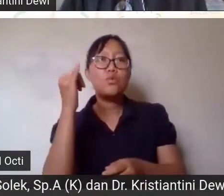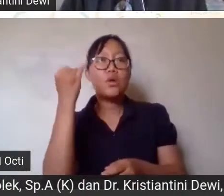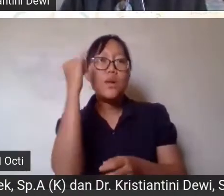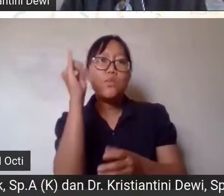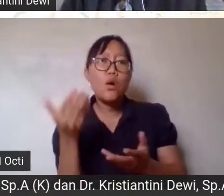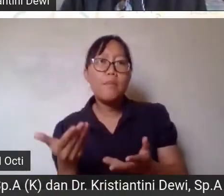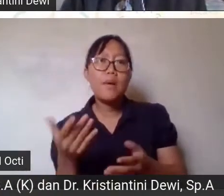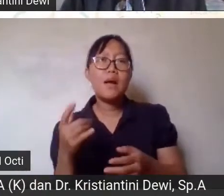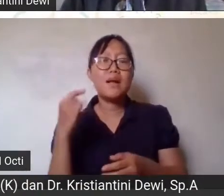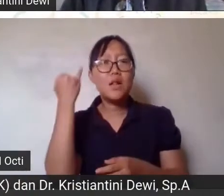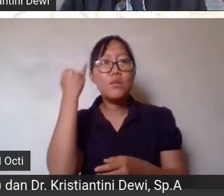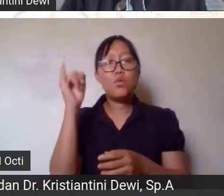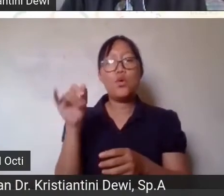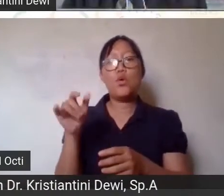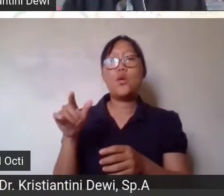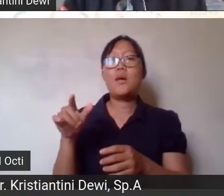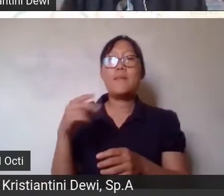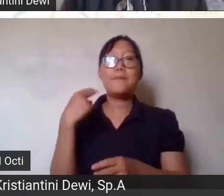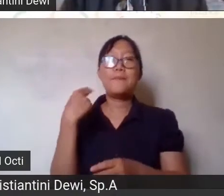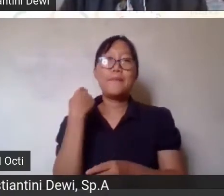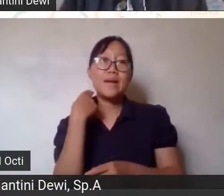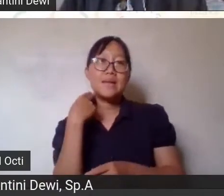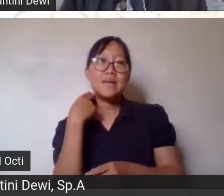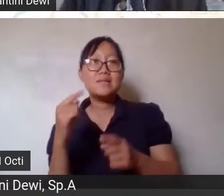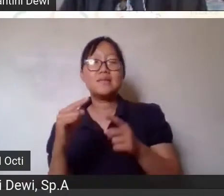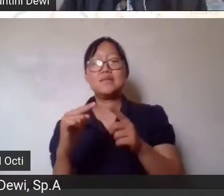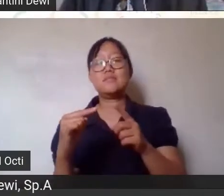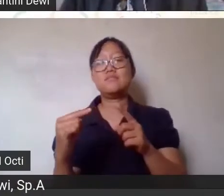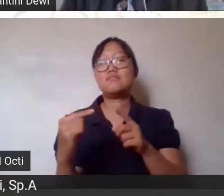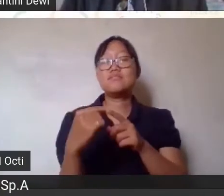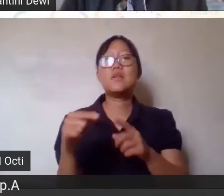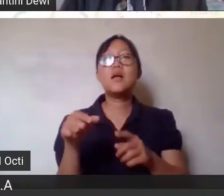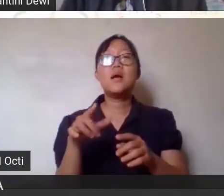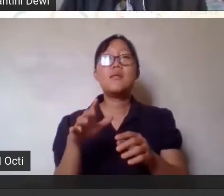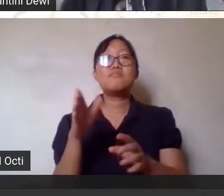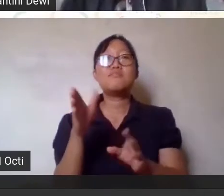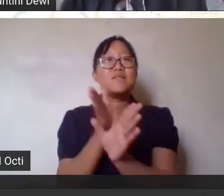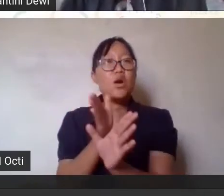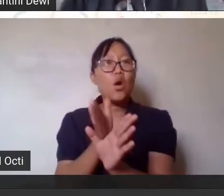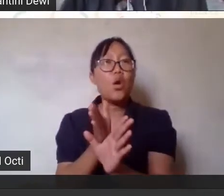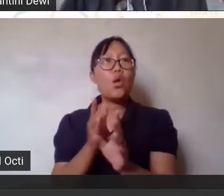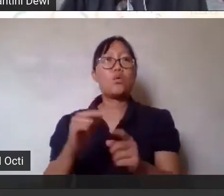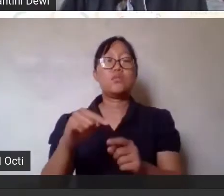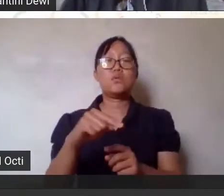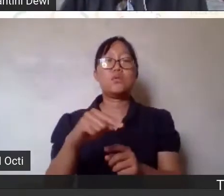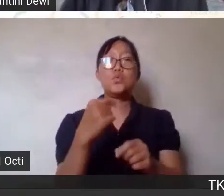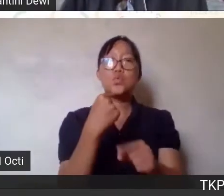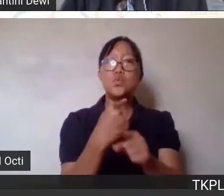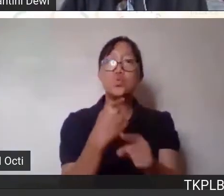guru, adalah sangat-sangat penting. Kenapa? Karena tentunya